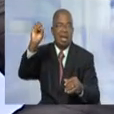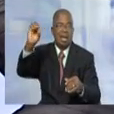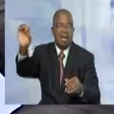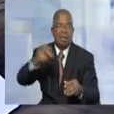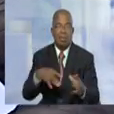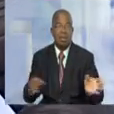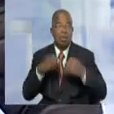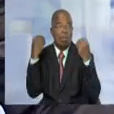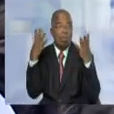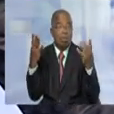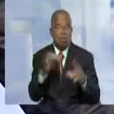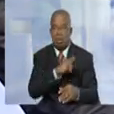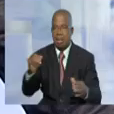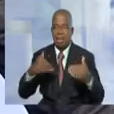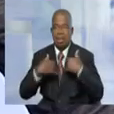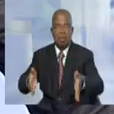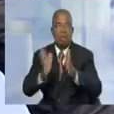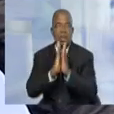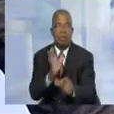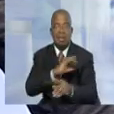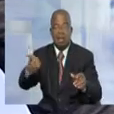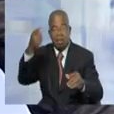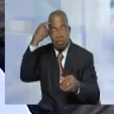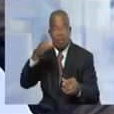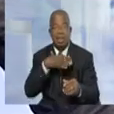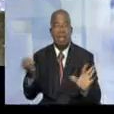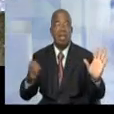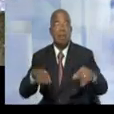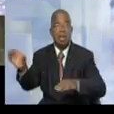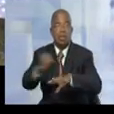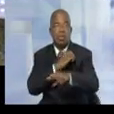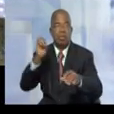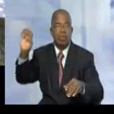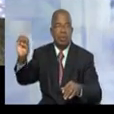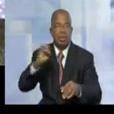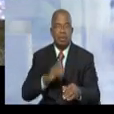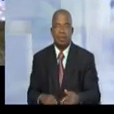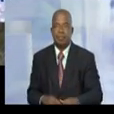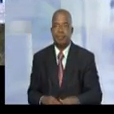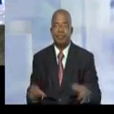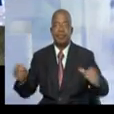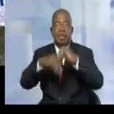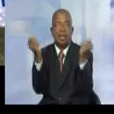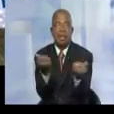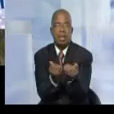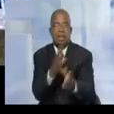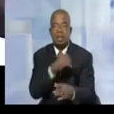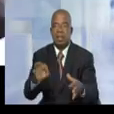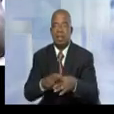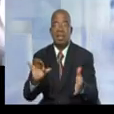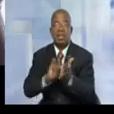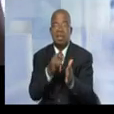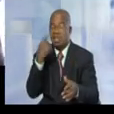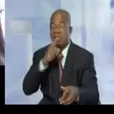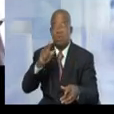autorités ivoiriennes prennent en compte leurs préoccupations. Patricia Omou Etia. Le collectif des victimes en Côte d'Ivoire constate